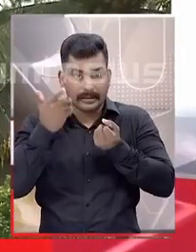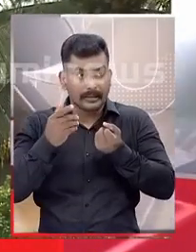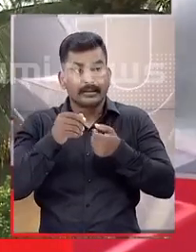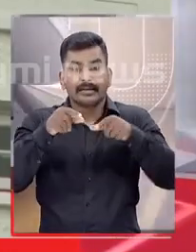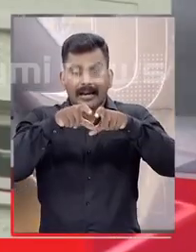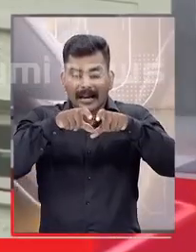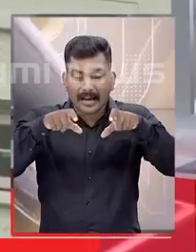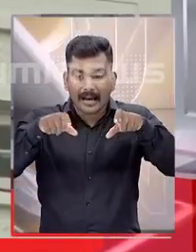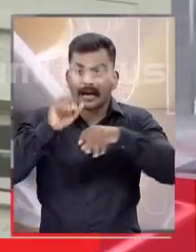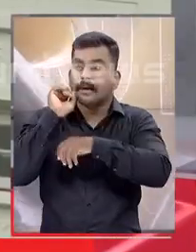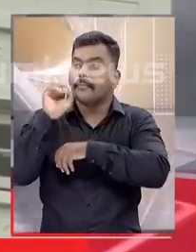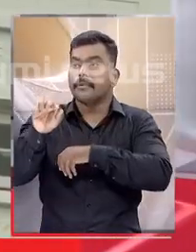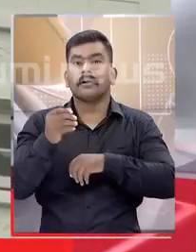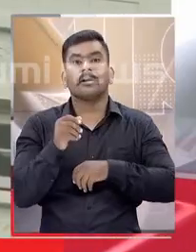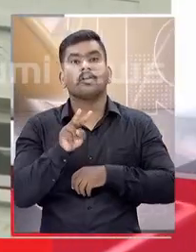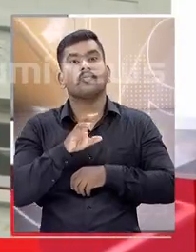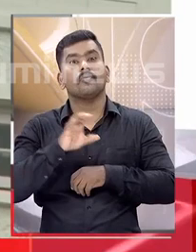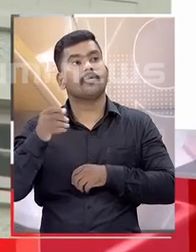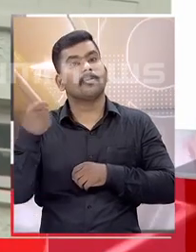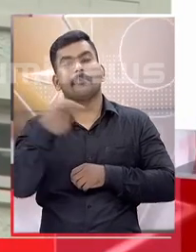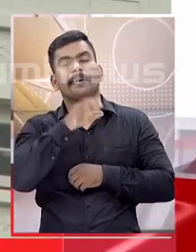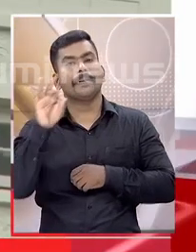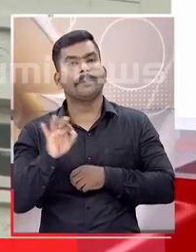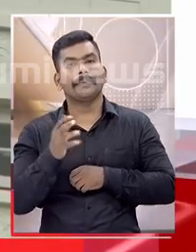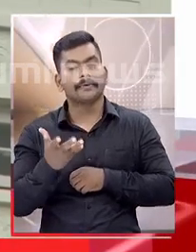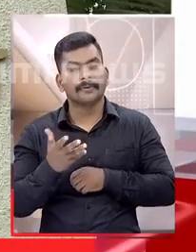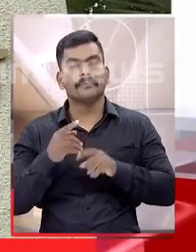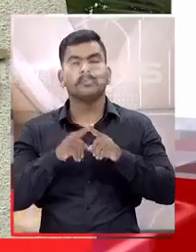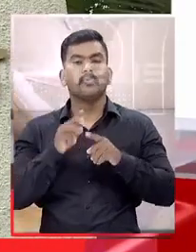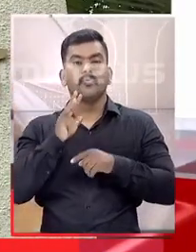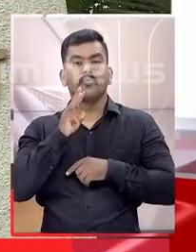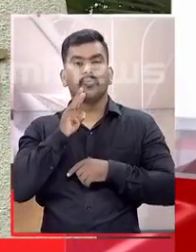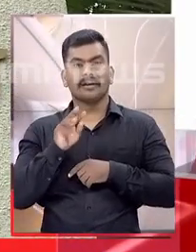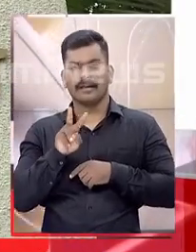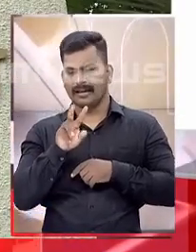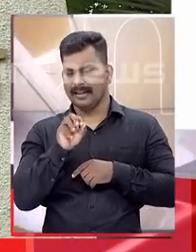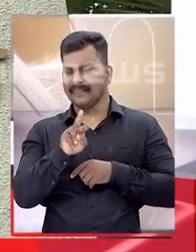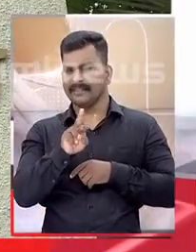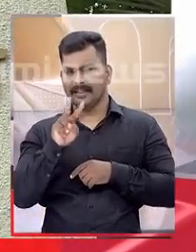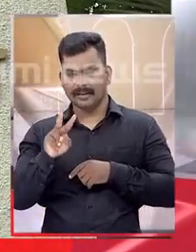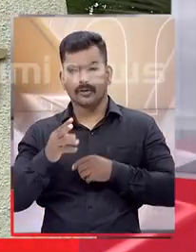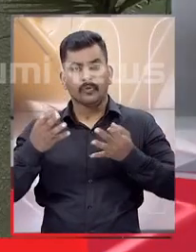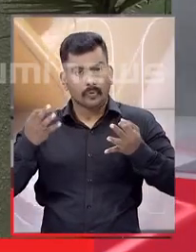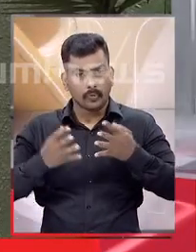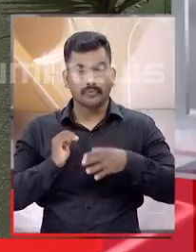പാസ്സായവർക്ക് കൊടുക്കാൻ പറ്റില്ല. അതുപോലെ തന്നെ ജലനിധി കമ്മീഷൻ 2022 വലിയ പ്രതീക്ഷയോടെ നമ്മൾ